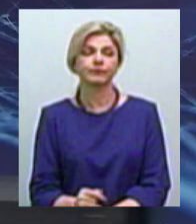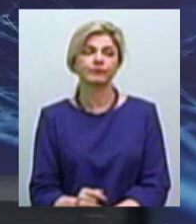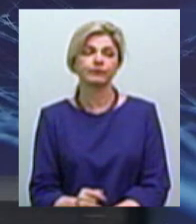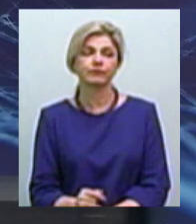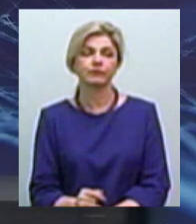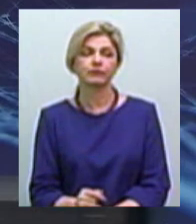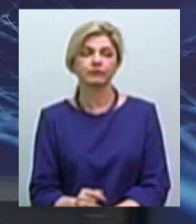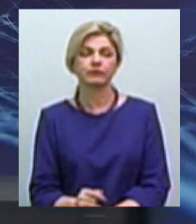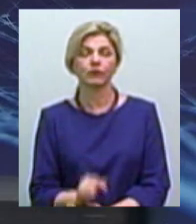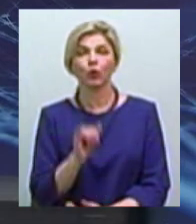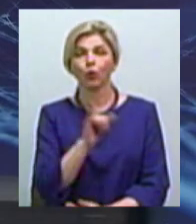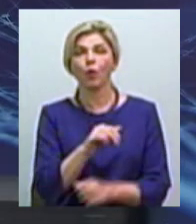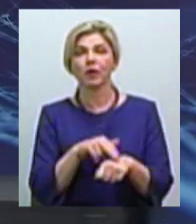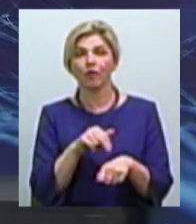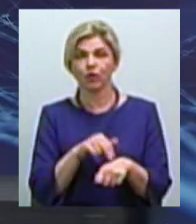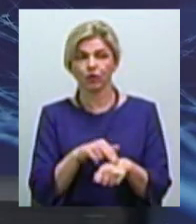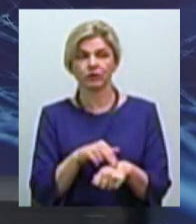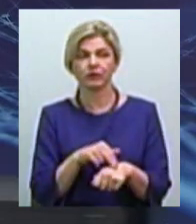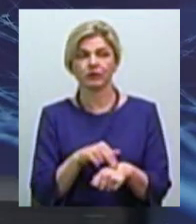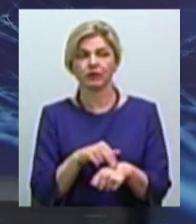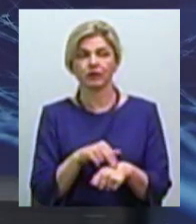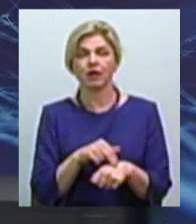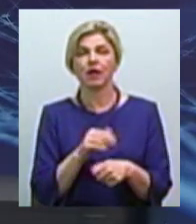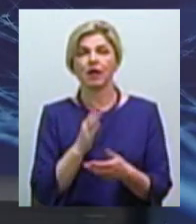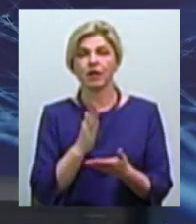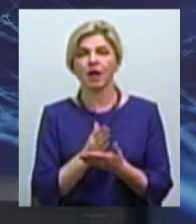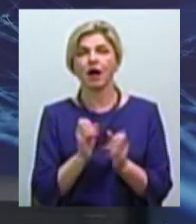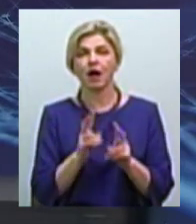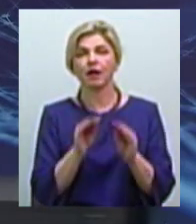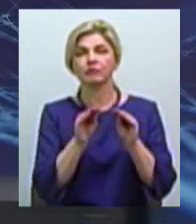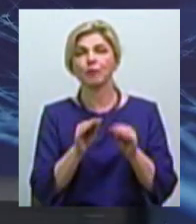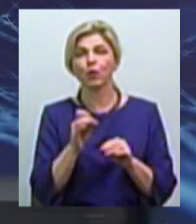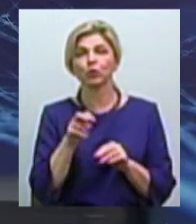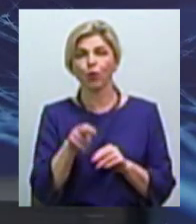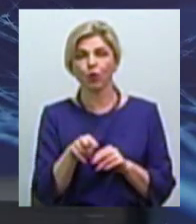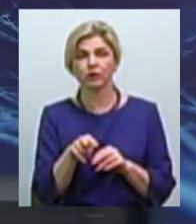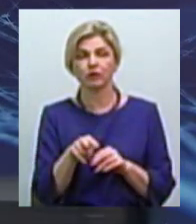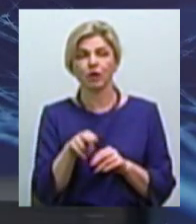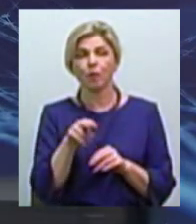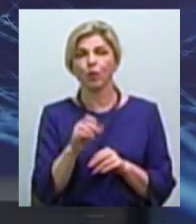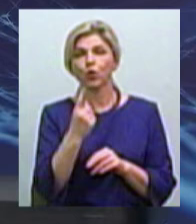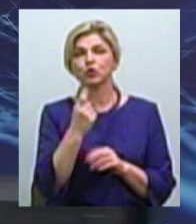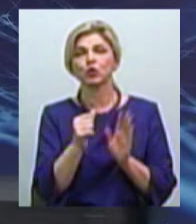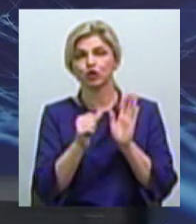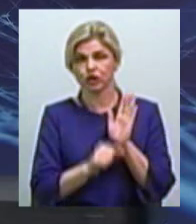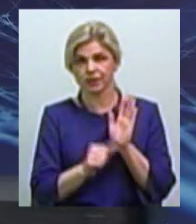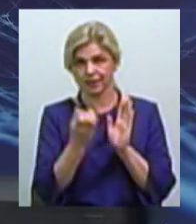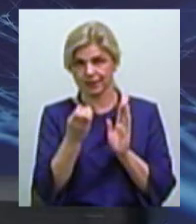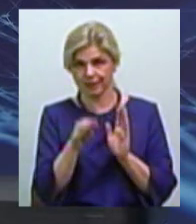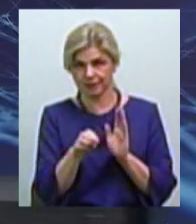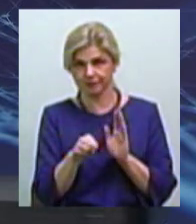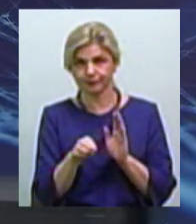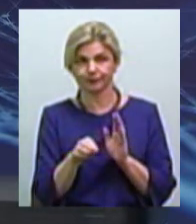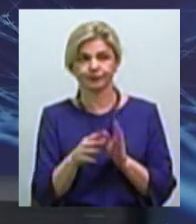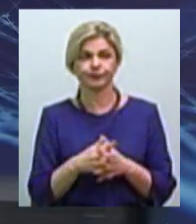у правоохоронних органів такий важіль, як складання протоколів по 160